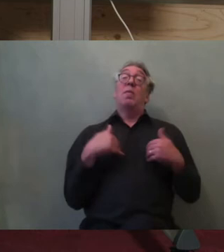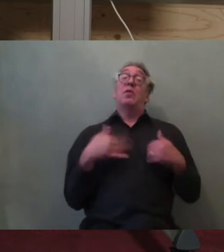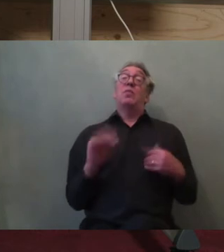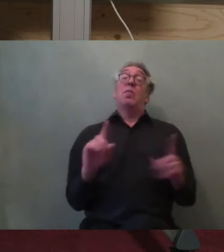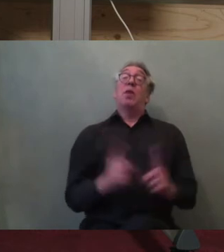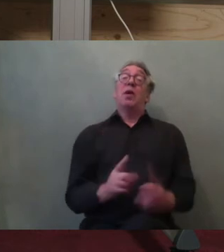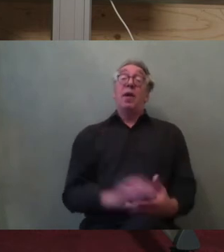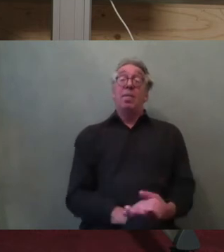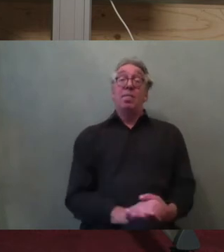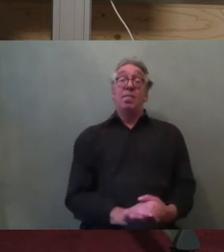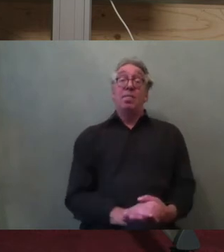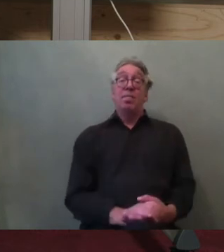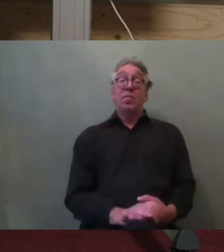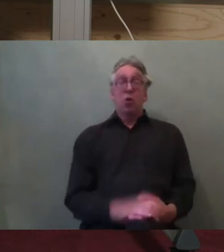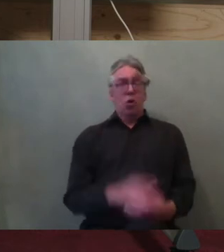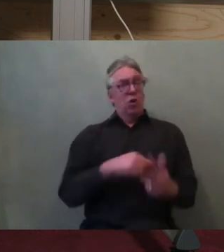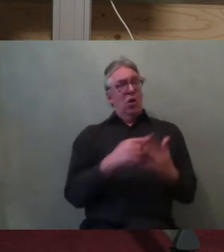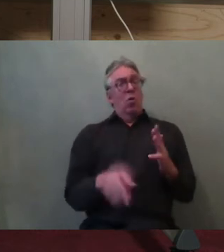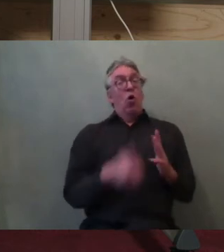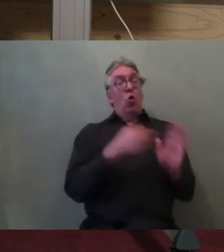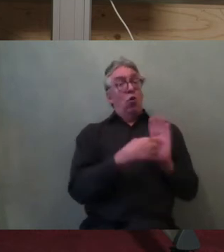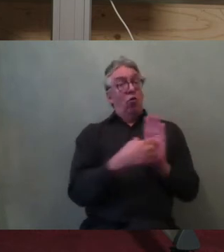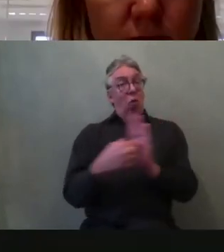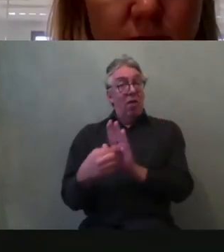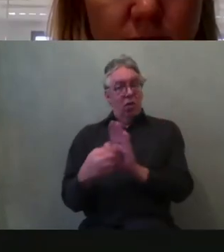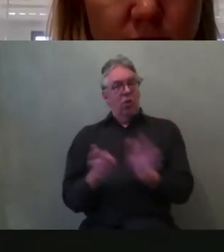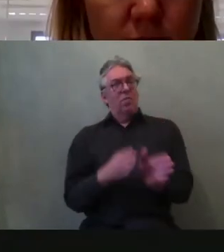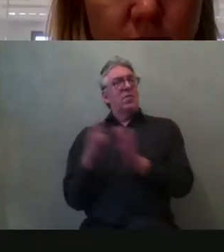Naast deze goede voorbeelden hebben wij in gesprekken met